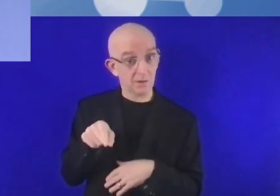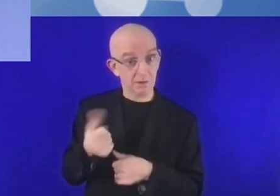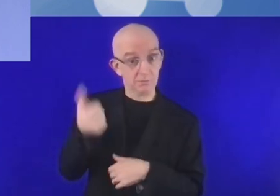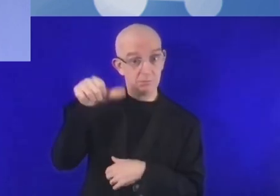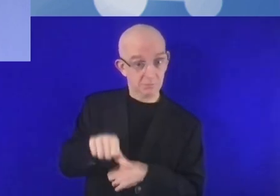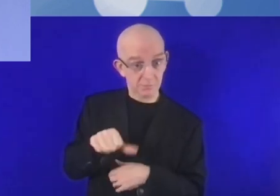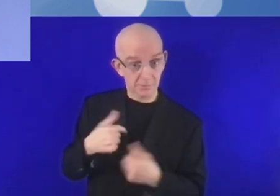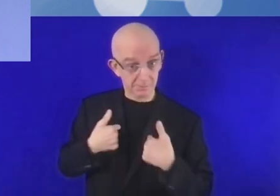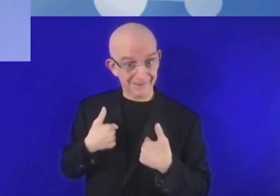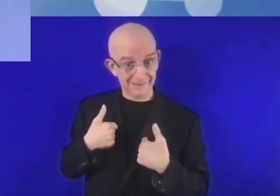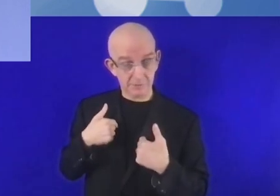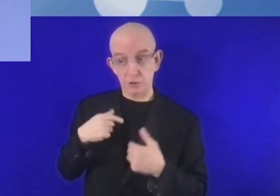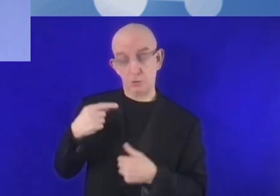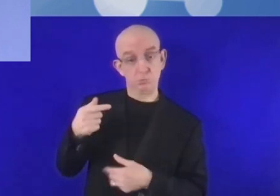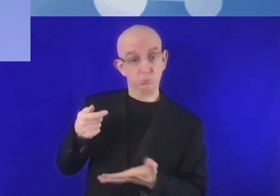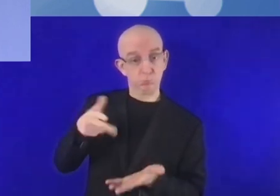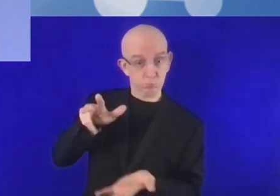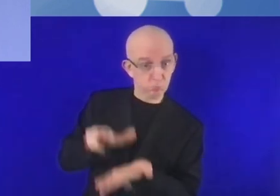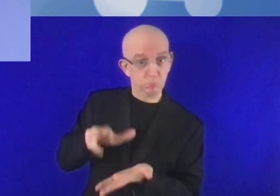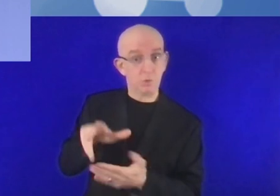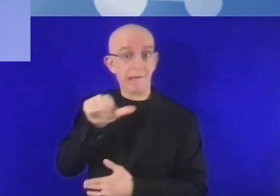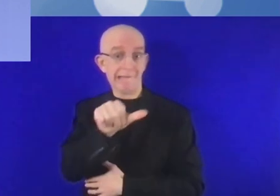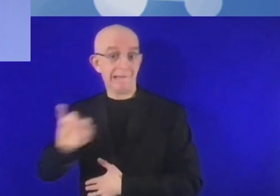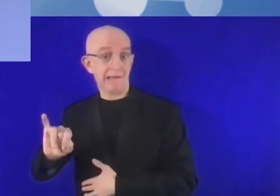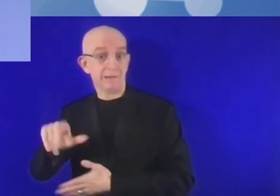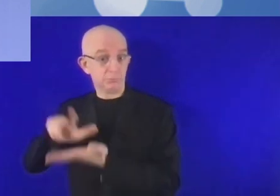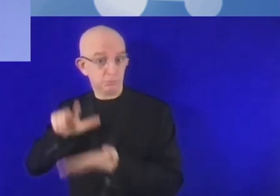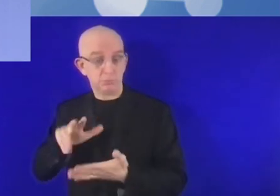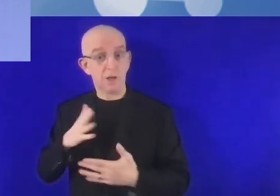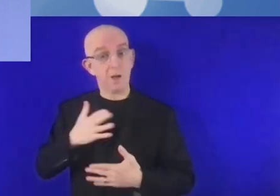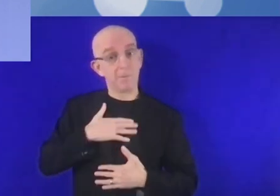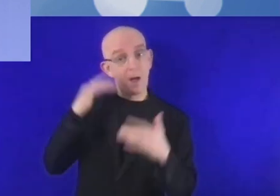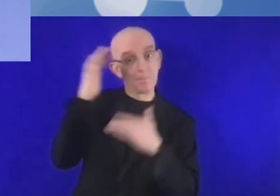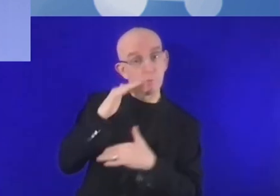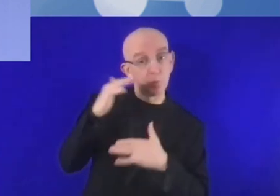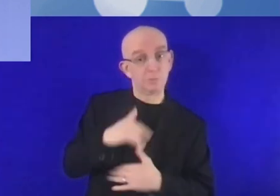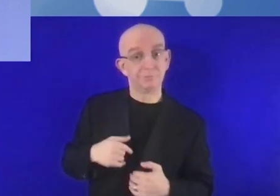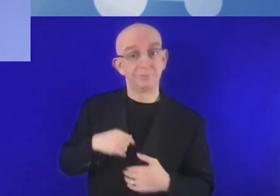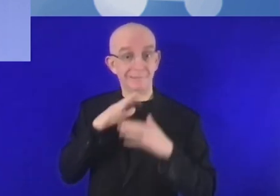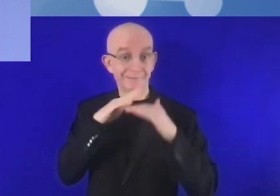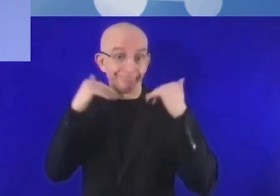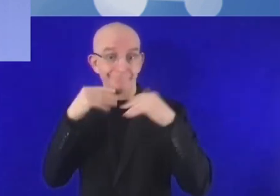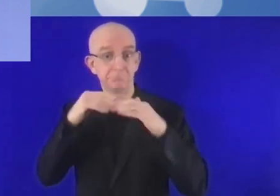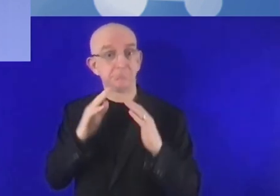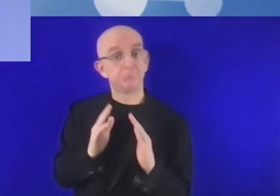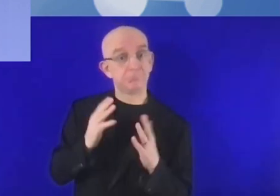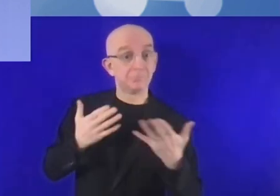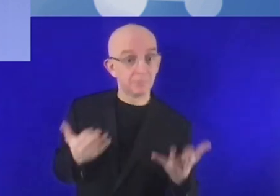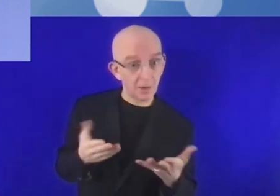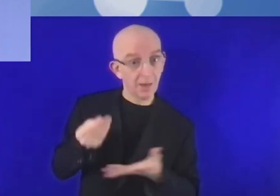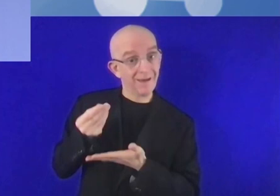Musimy zastanowić się nad tym, w jaki sposób sprawić, by miliardy ludzi na całym świecie odzyskało